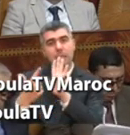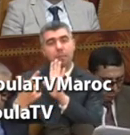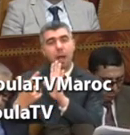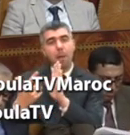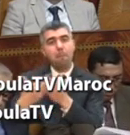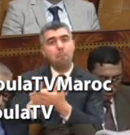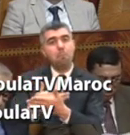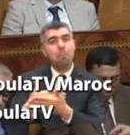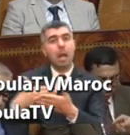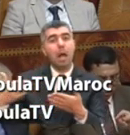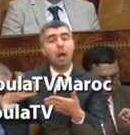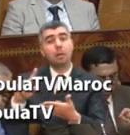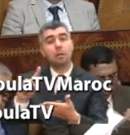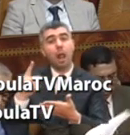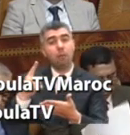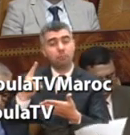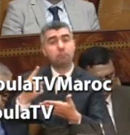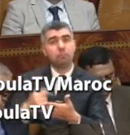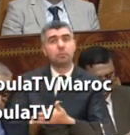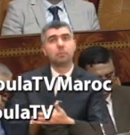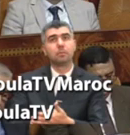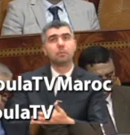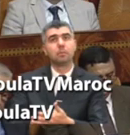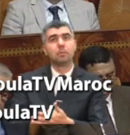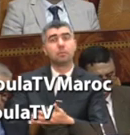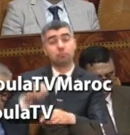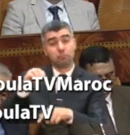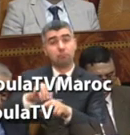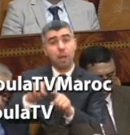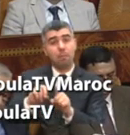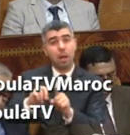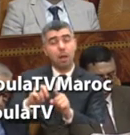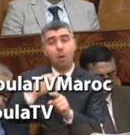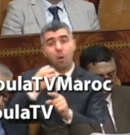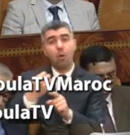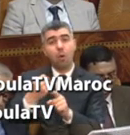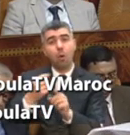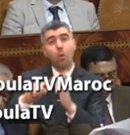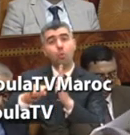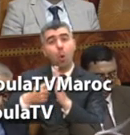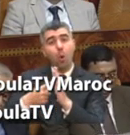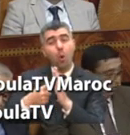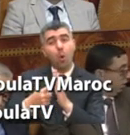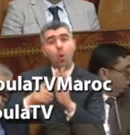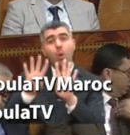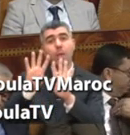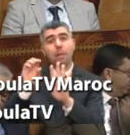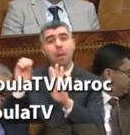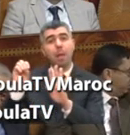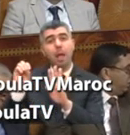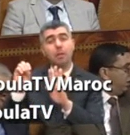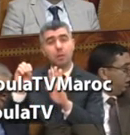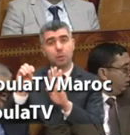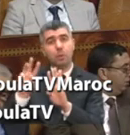مليار درهم، وبطاقة لتخريج كهرباء 800 ميجاوات. جيجو كذلك أكبر